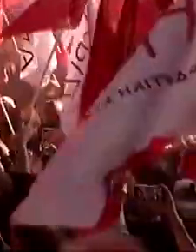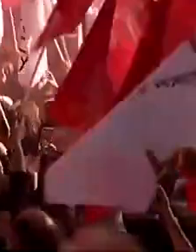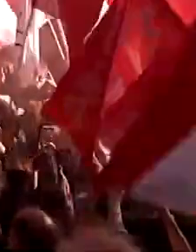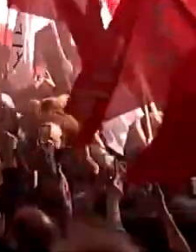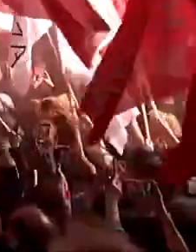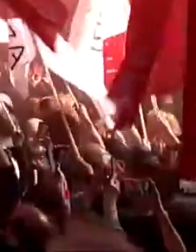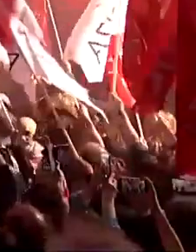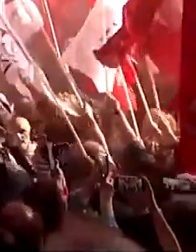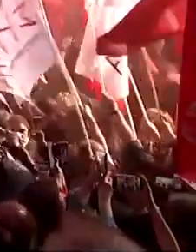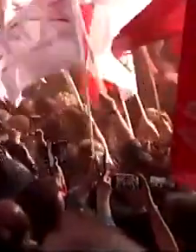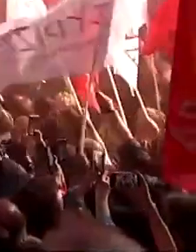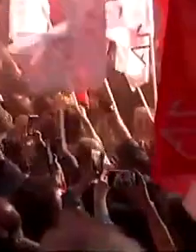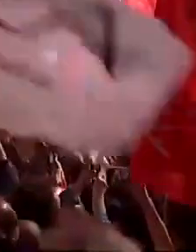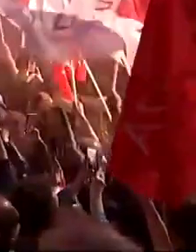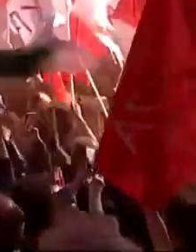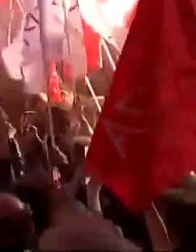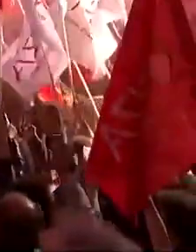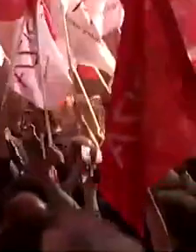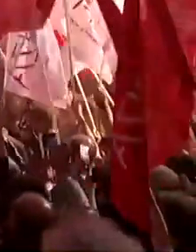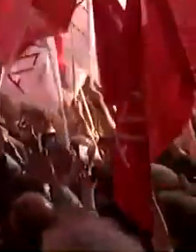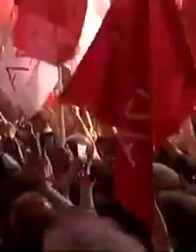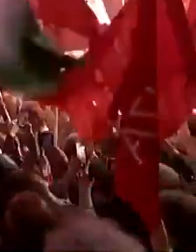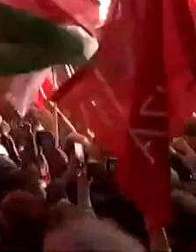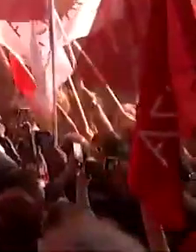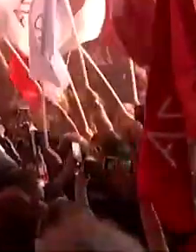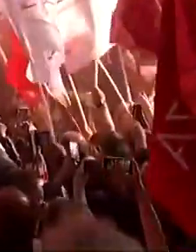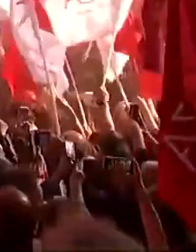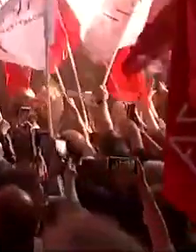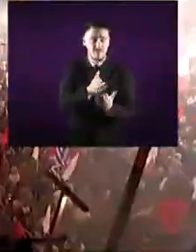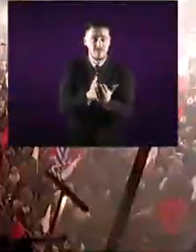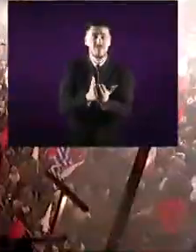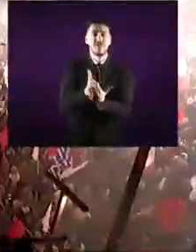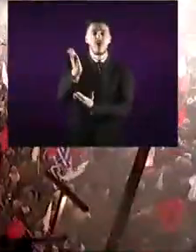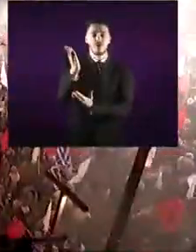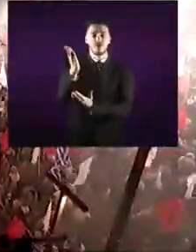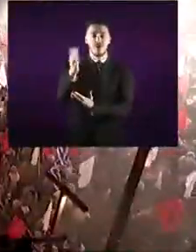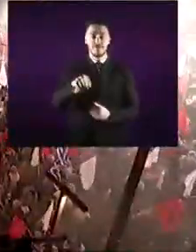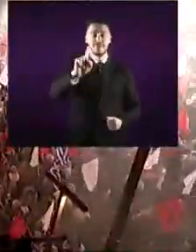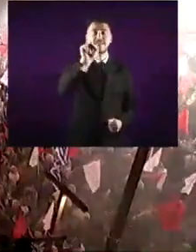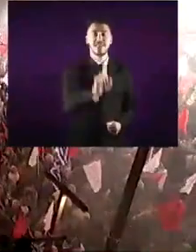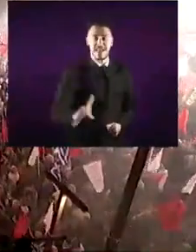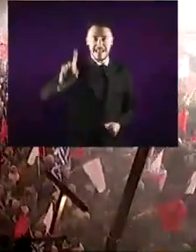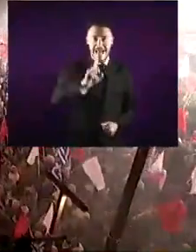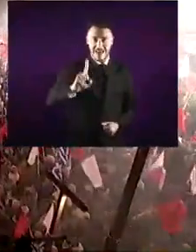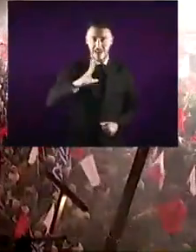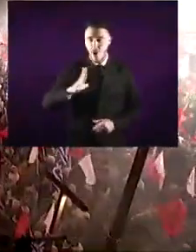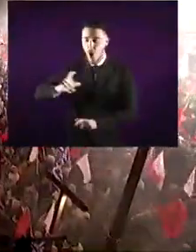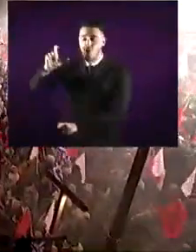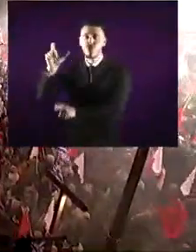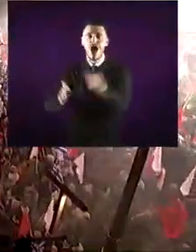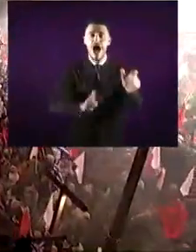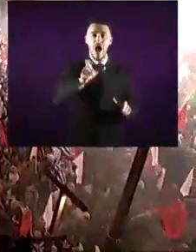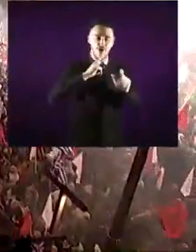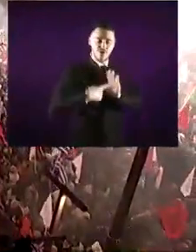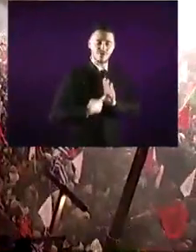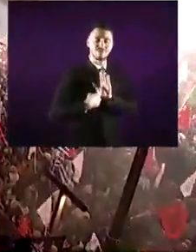per 4 anni ai tempi della peggior crisi greca dal 2015 al 2019, ha parlato ad Atene in piazza Sintagma e ha invitato i cittadini a